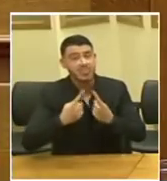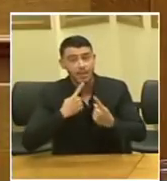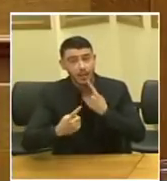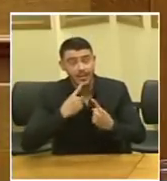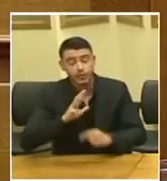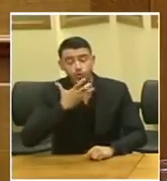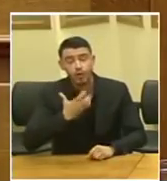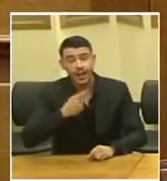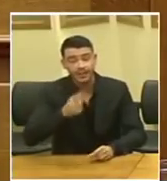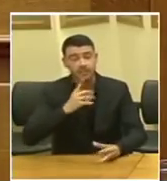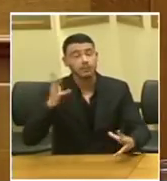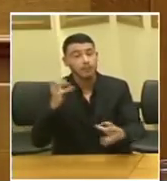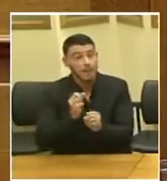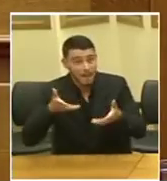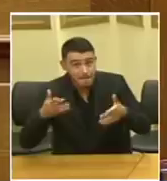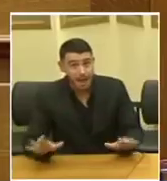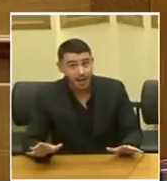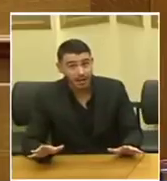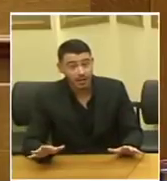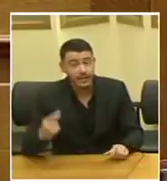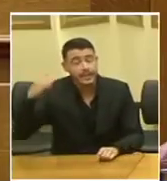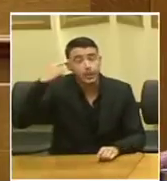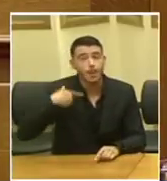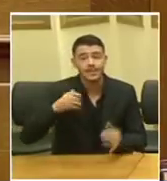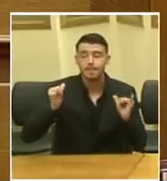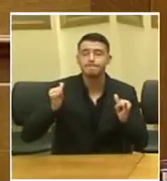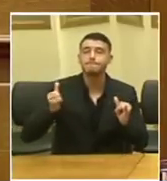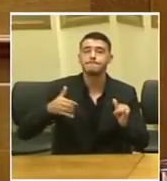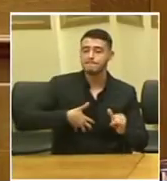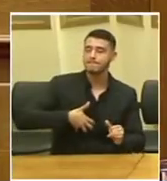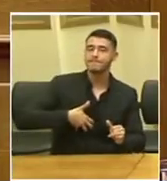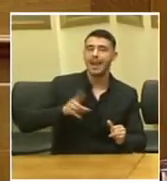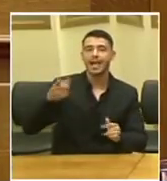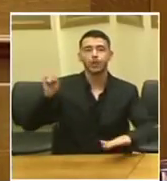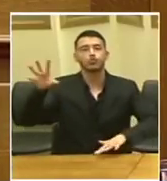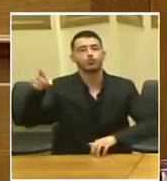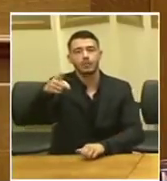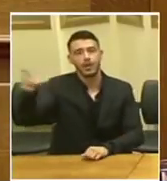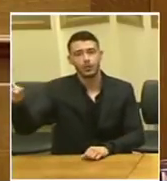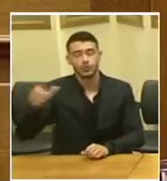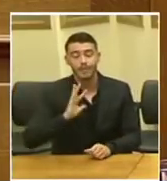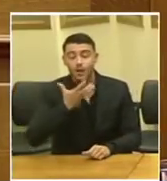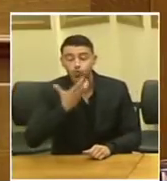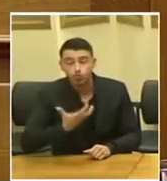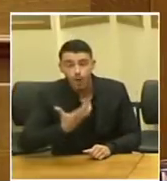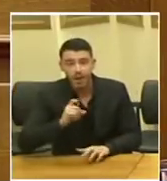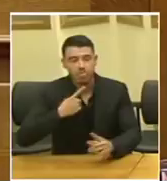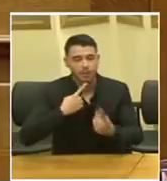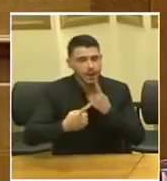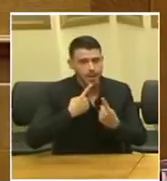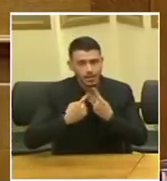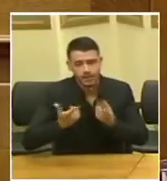σας ότι κάναμε πλακίτσες στους ξένους? Γιατί στη σοβαρή διαπραγμάτευση δεν μπορείς να την κάνεις σημείο προς